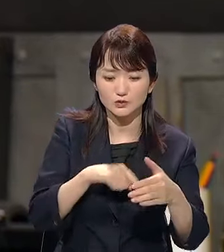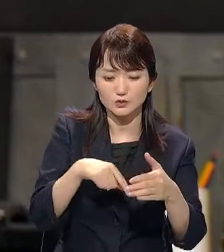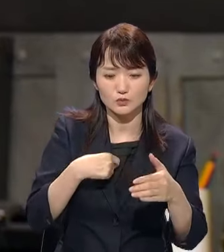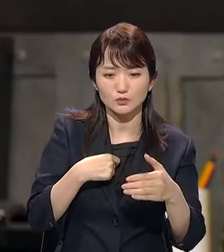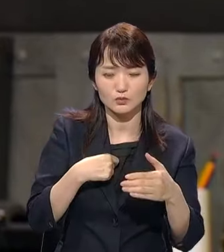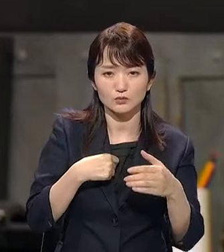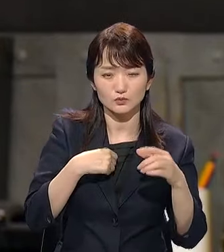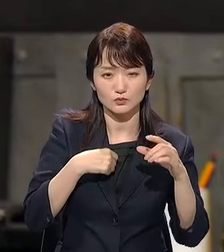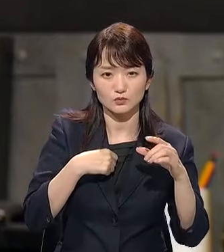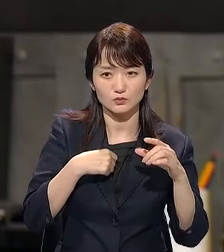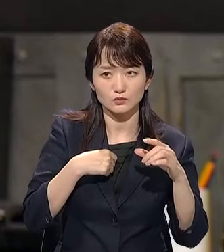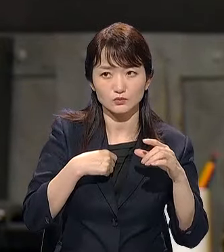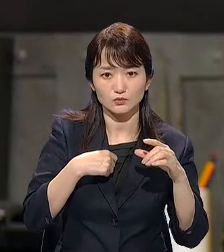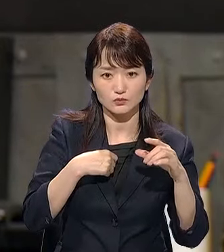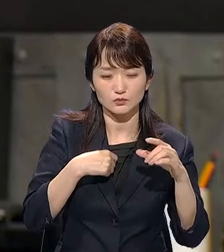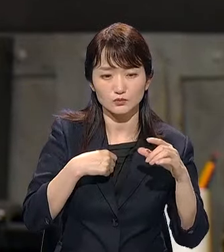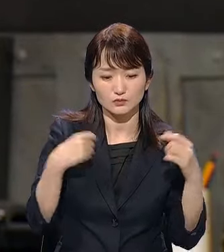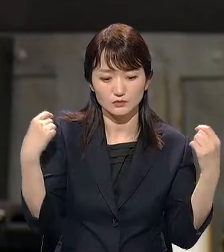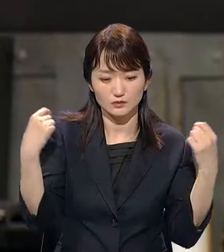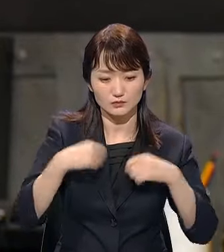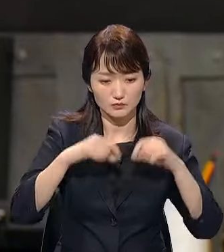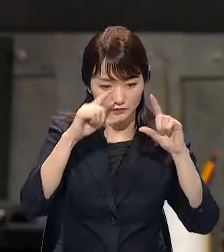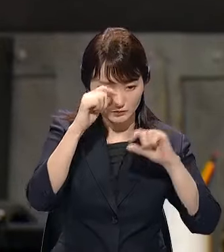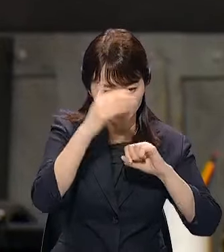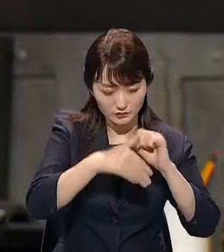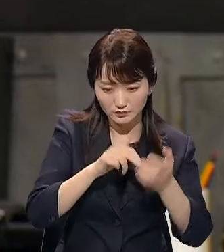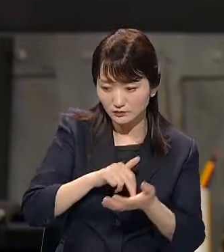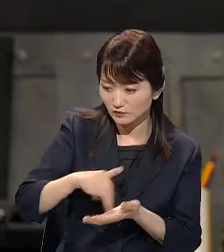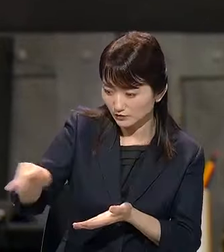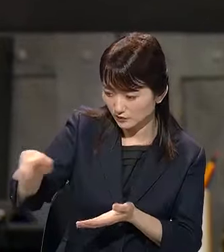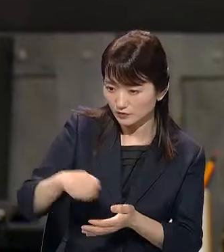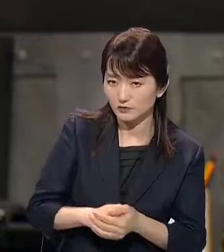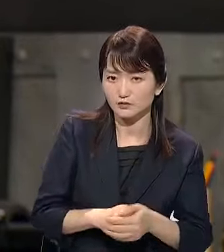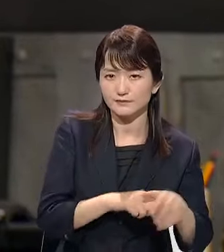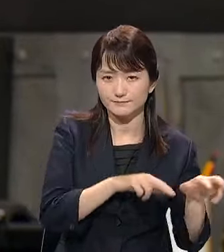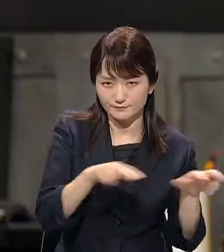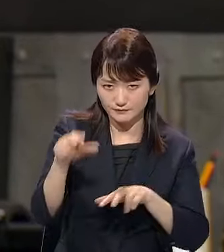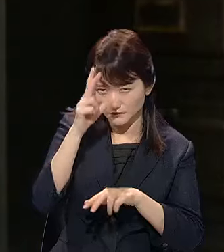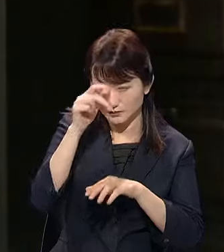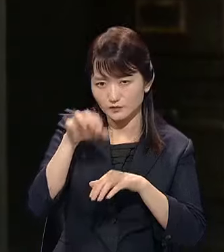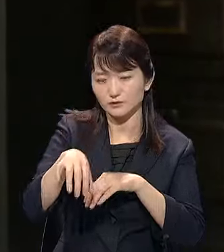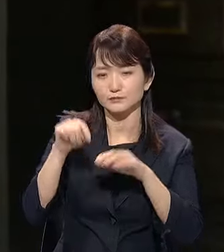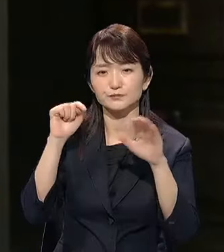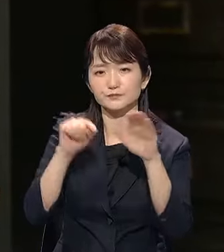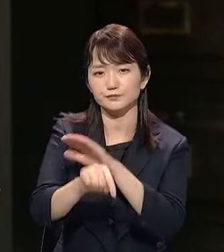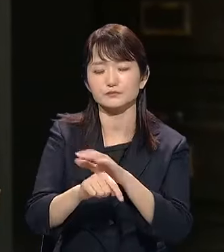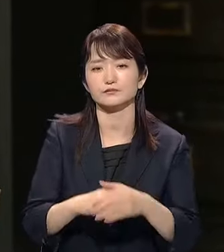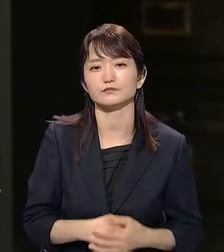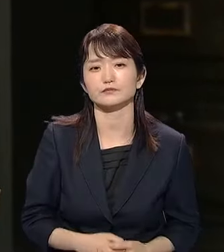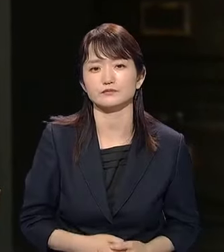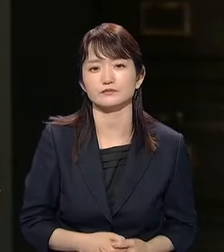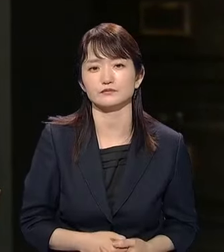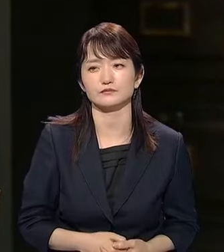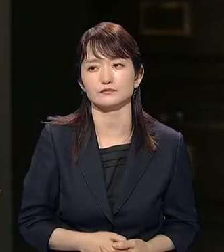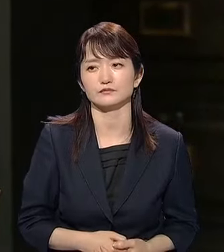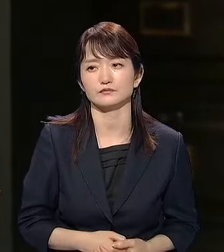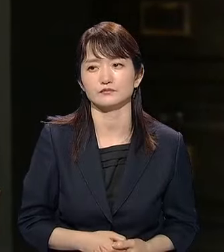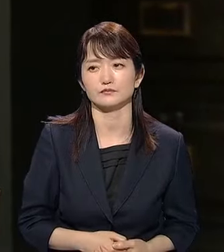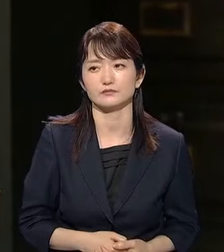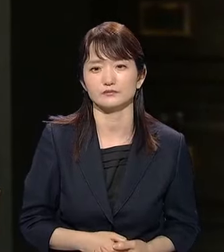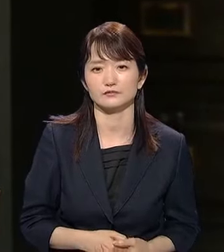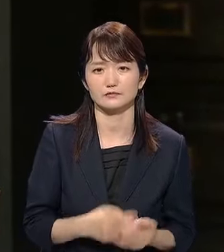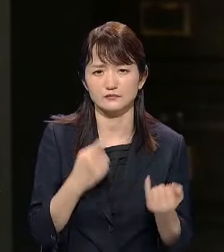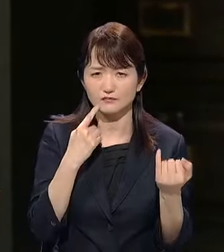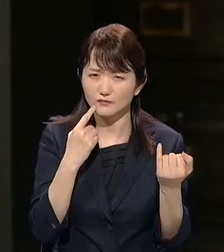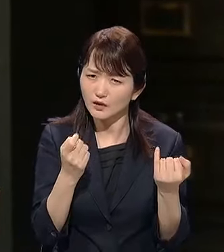있는 거잖아요. 이미 이게 보냈으니까. 보냈으니까. 아이고야. 그래서 바로 경찰서로 갔다고 합니다. 자, 그런데 경찰서 갔는데 이게 뭐